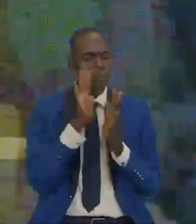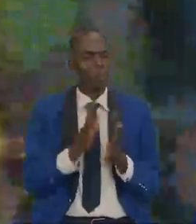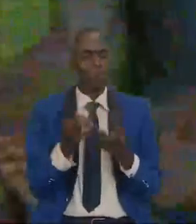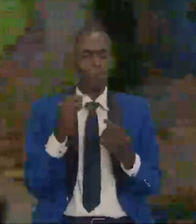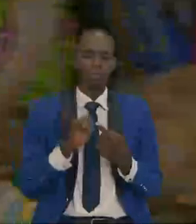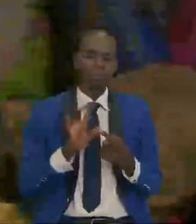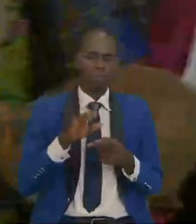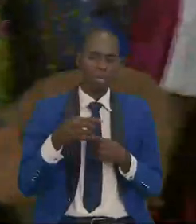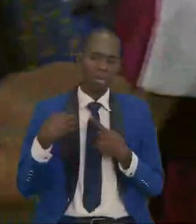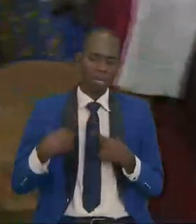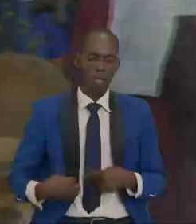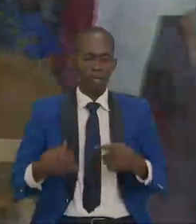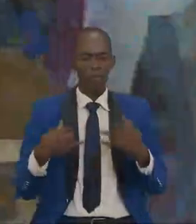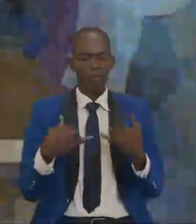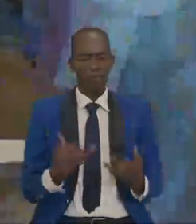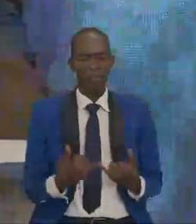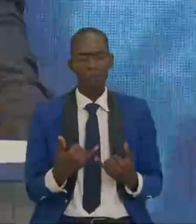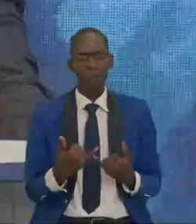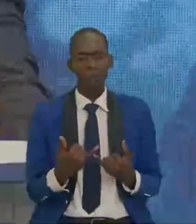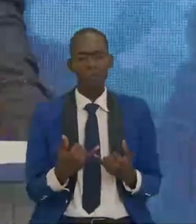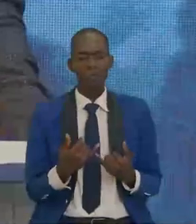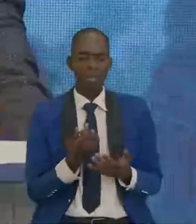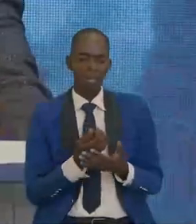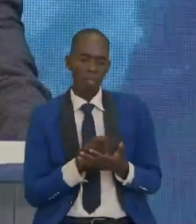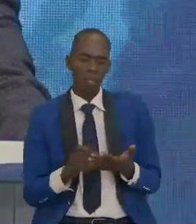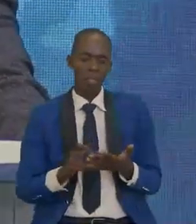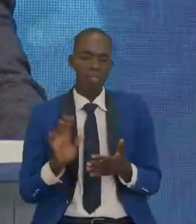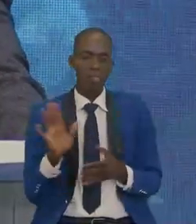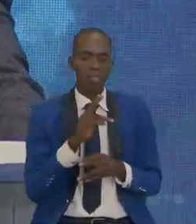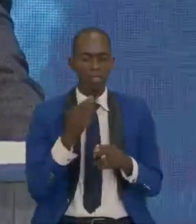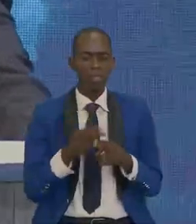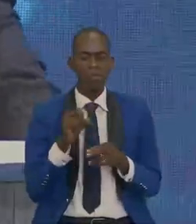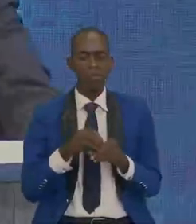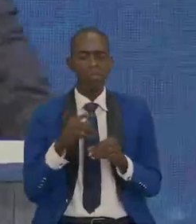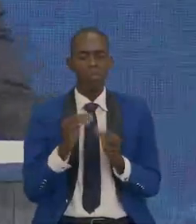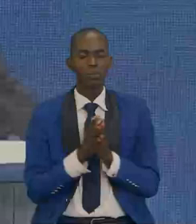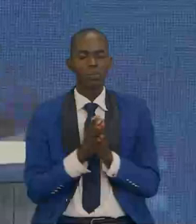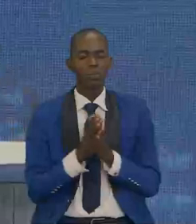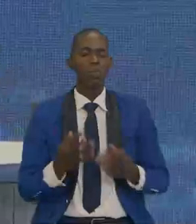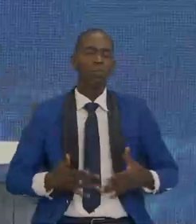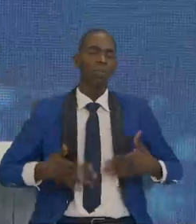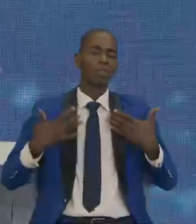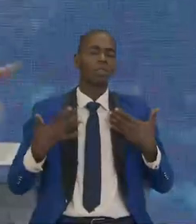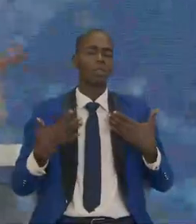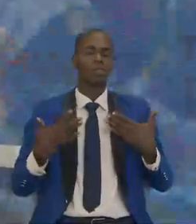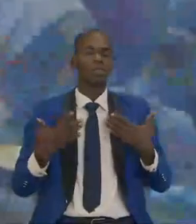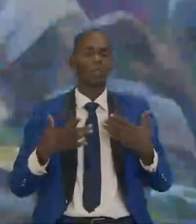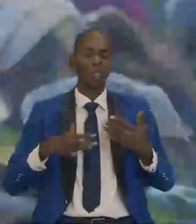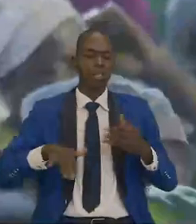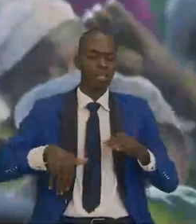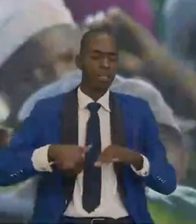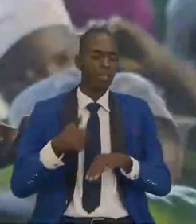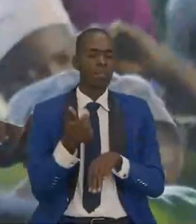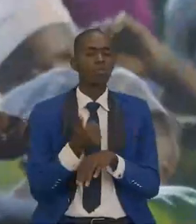la victoire des saints entre dans leur vie maintenant. Écris leur nom dans